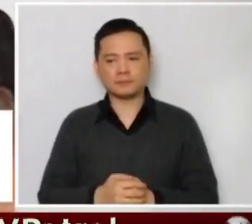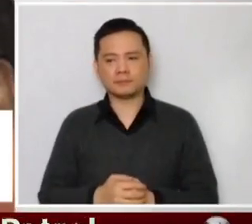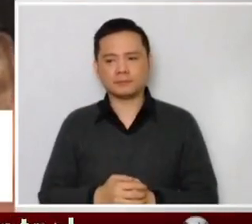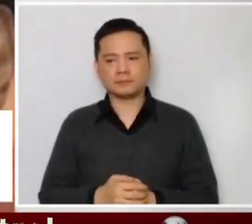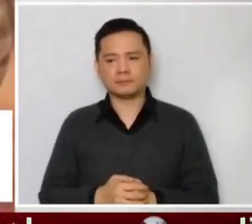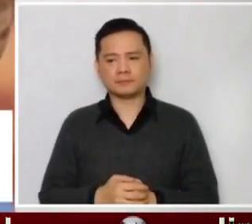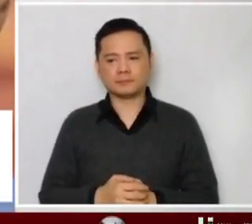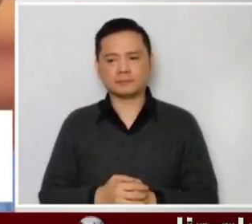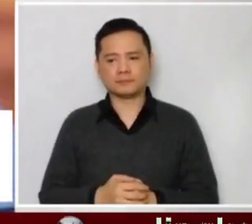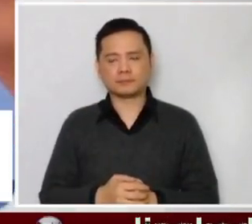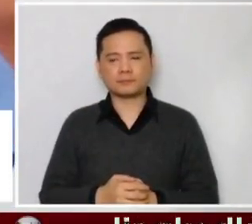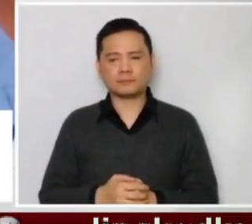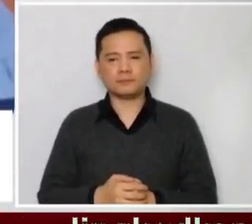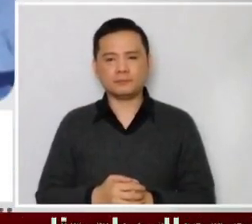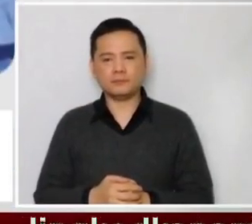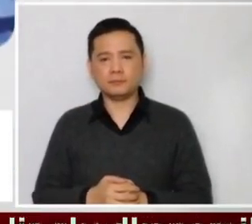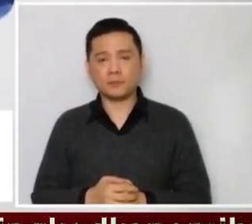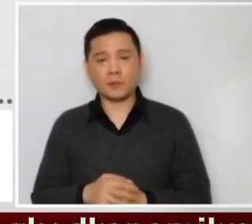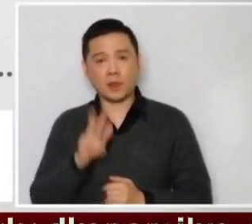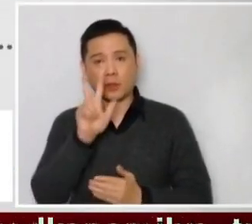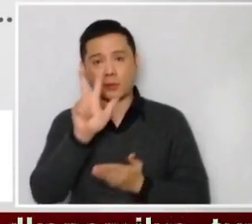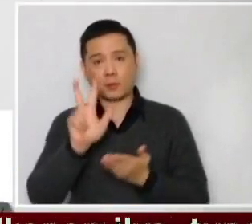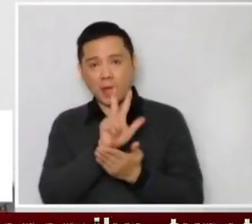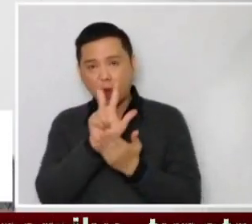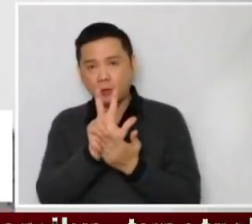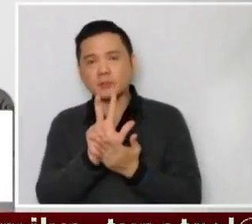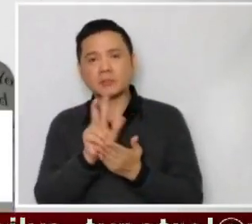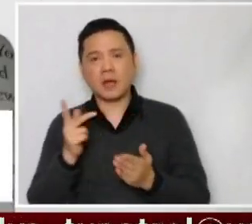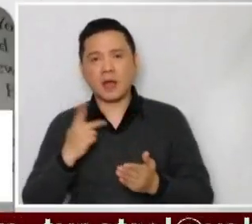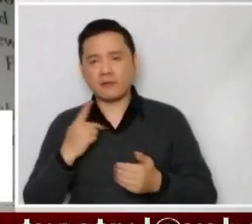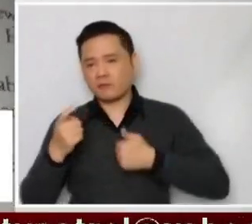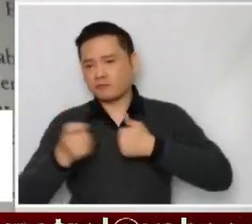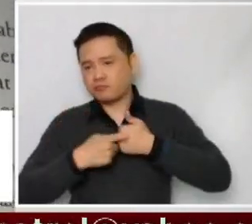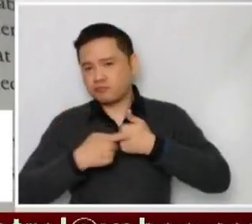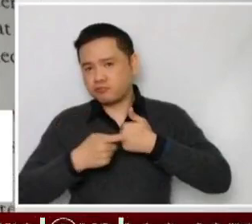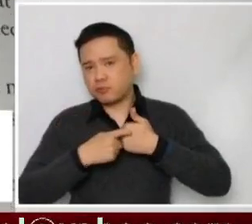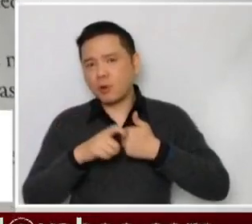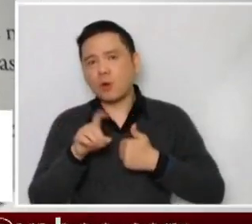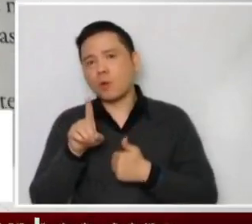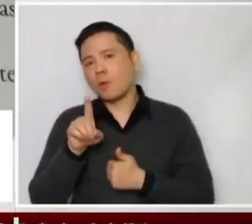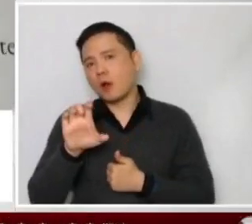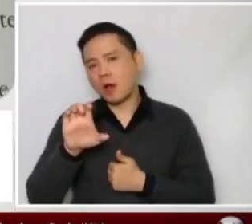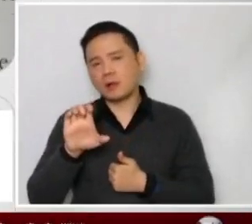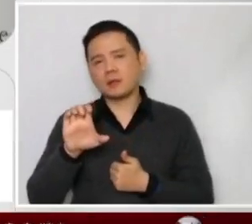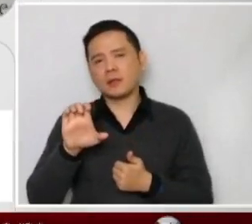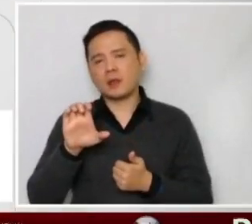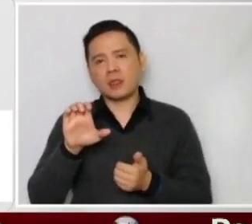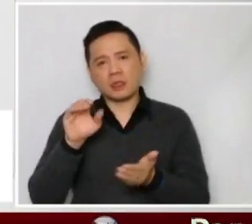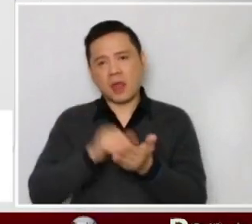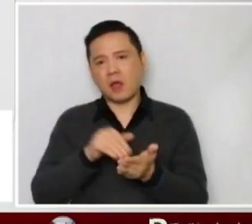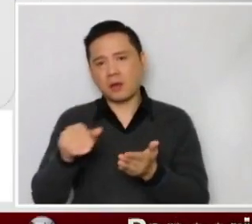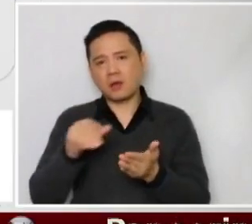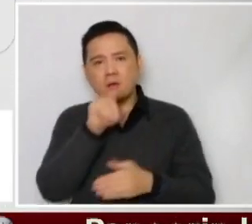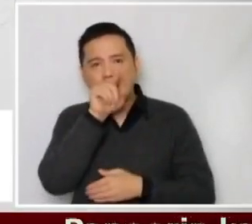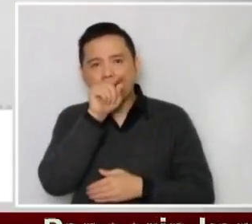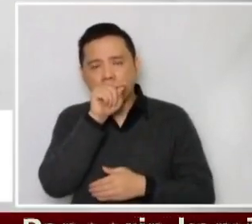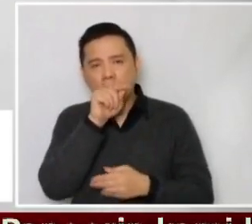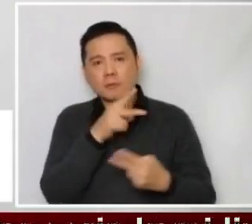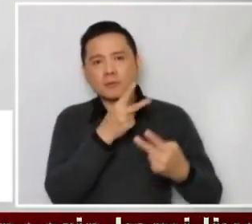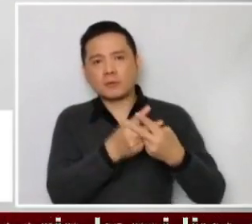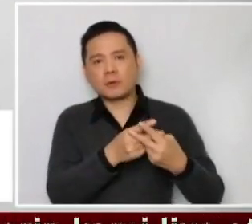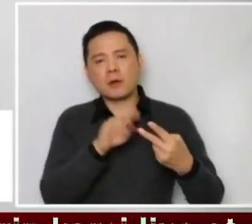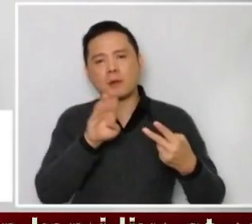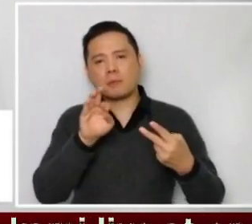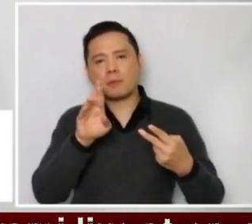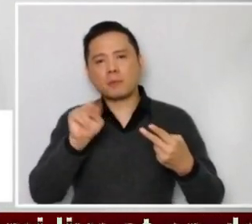Sa loob ng higit 3 oras, umabot sa halos 100,000 tweets ang hashtag #BringBackMarcos